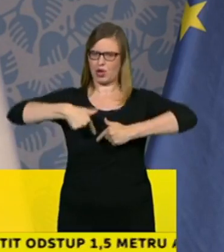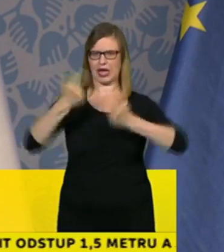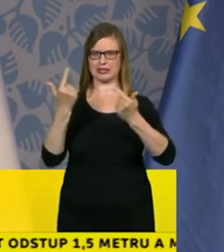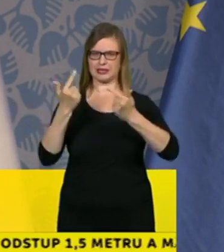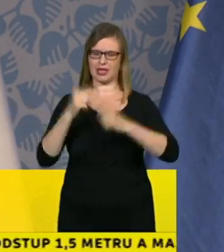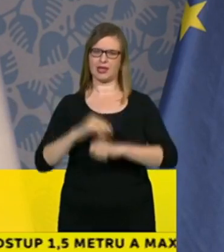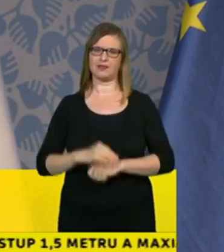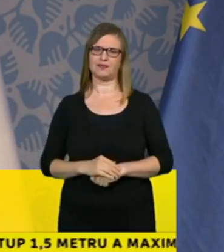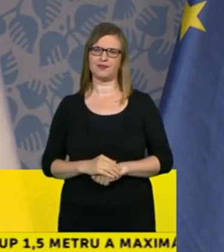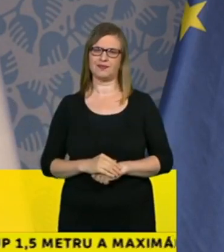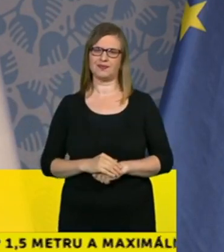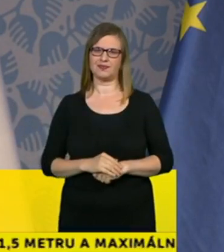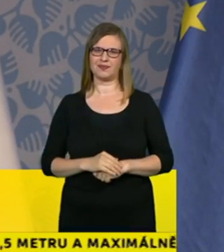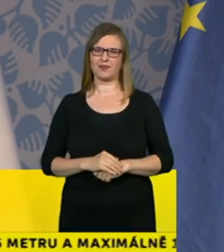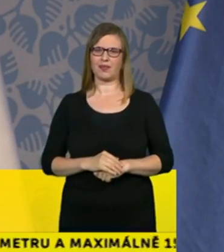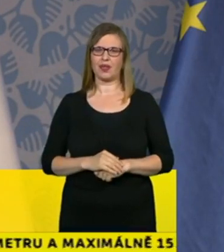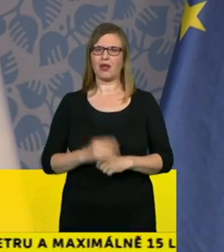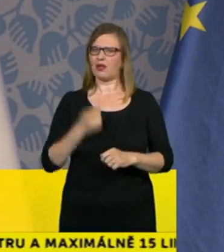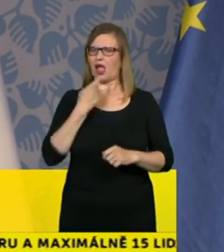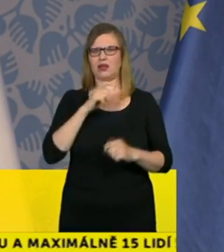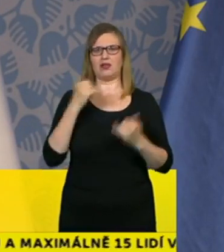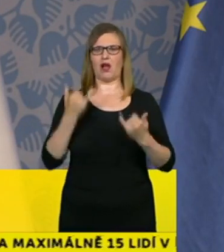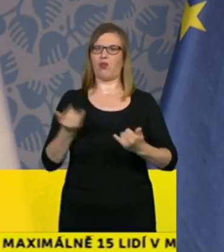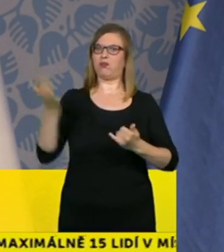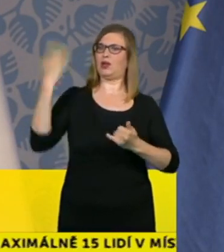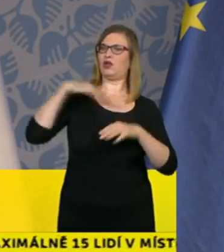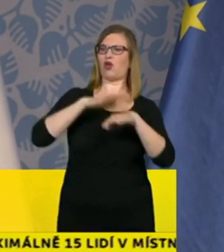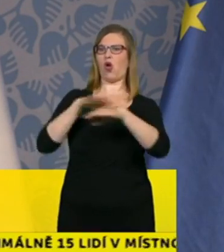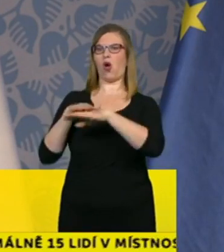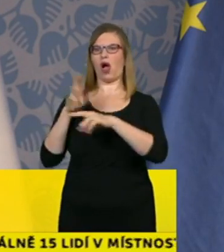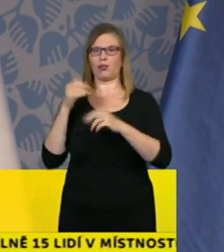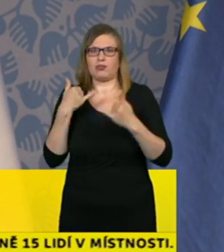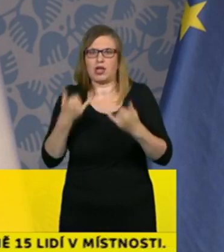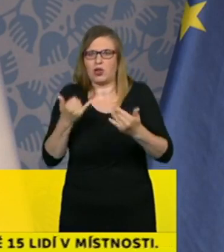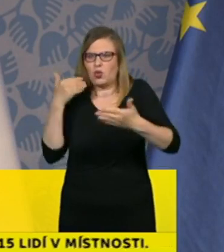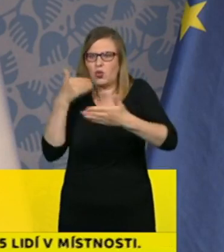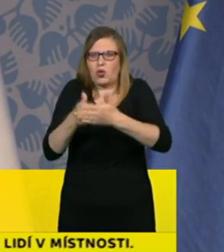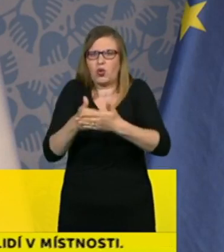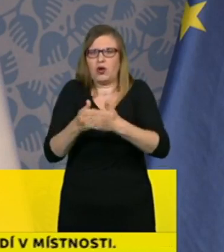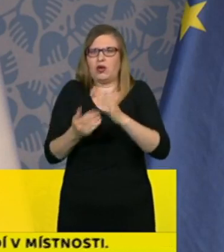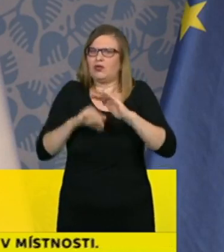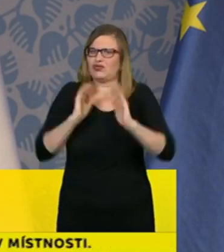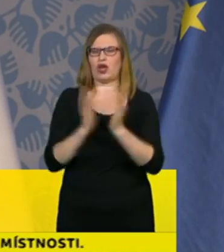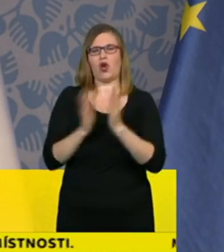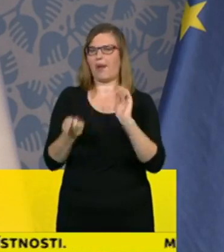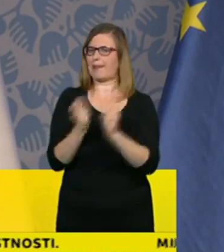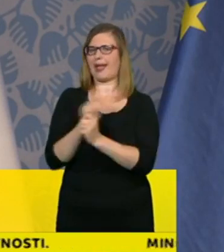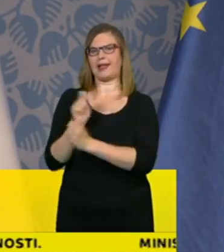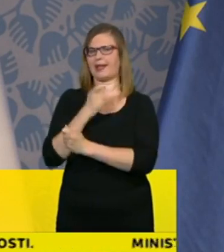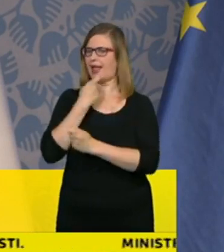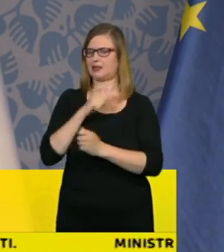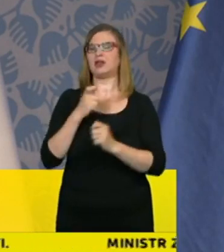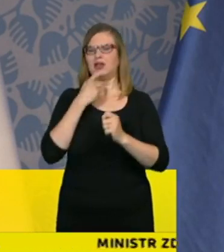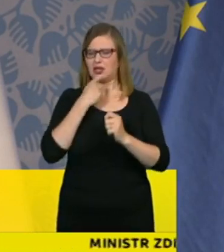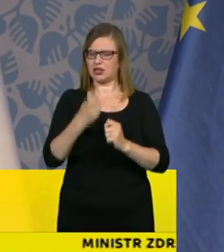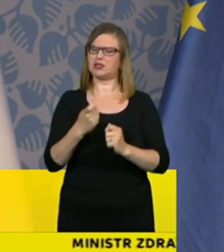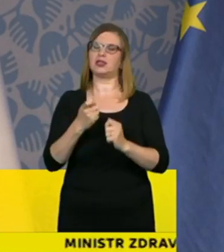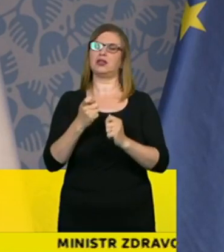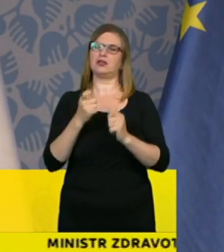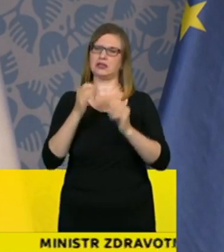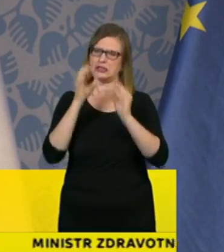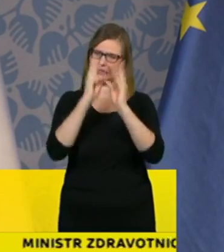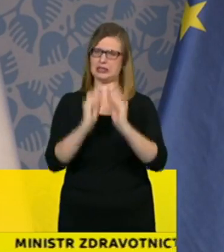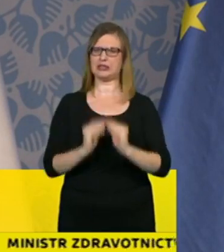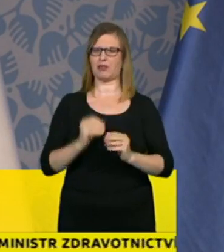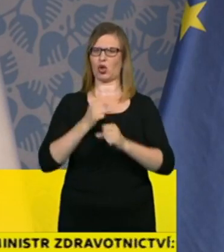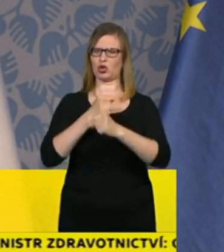v průběhu, protože by to zkrátka, myslím si, nebylo úplně systémové, takže proto jsme se tady rozhodli o